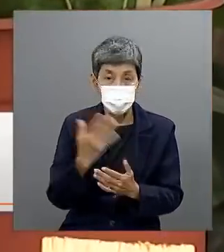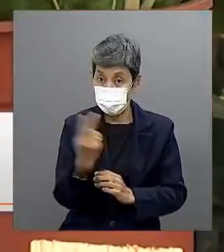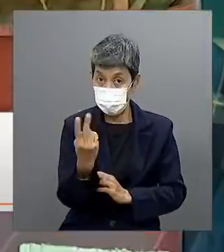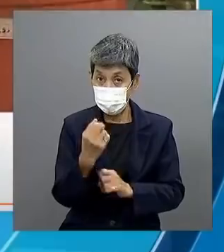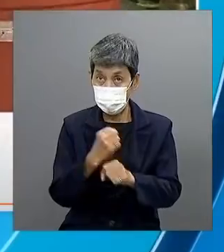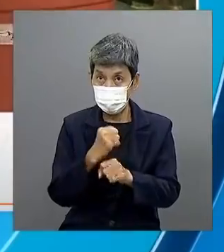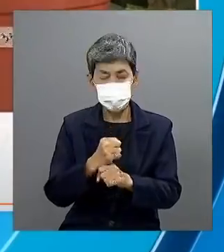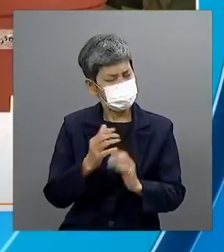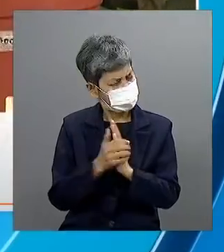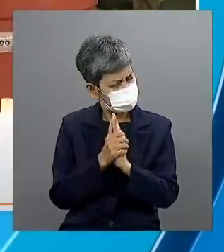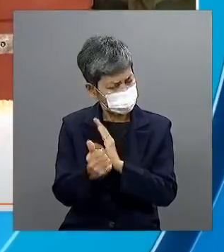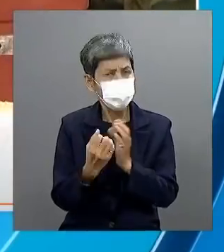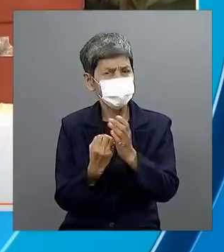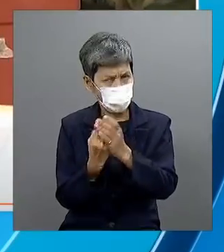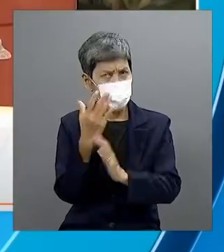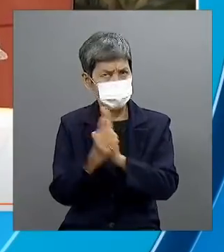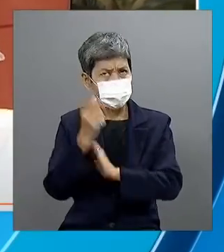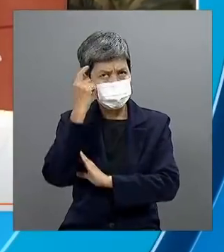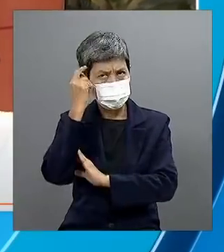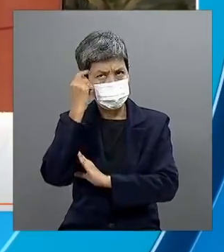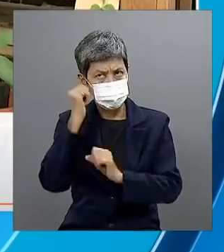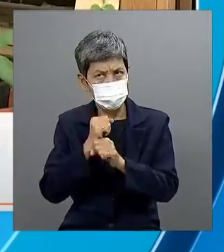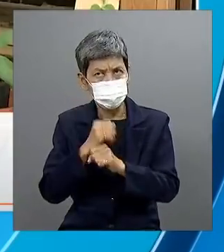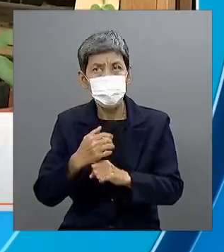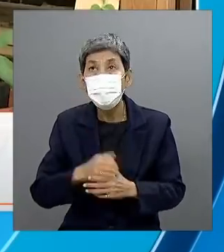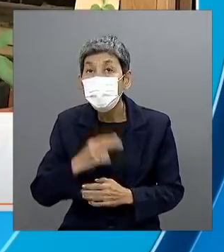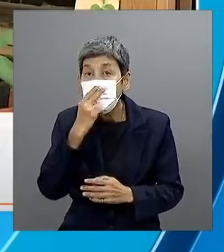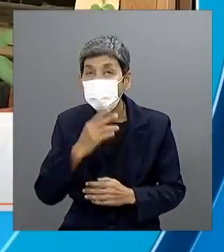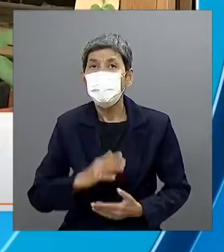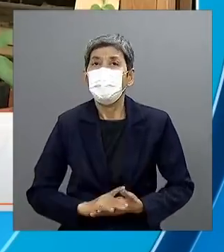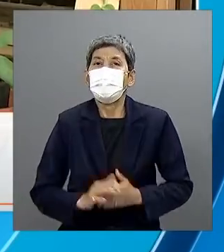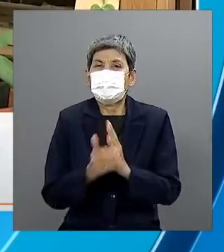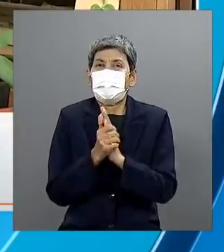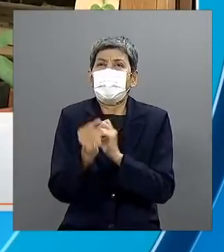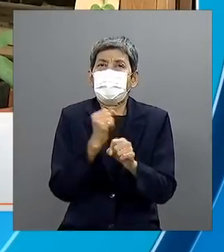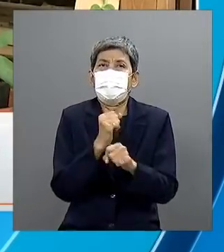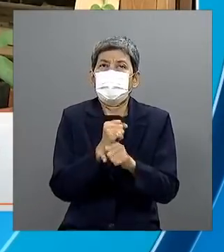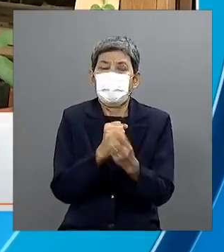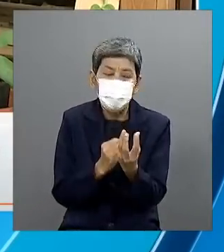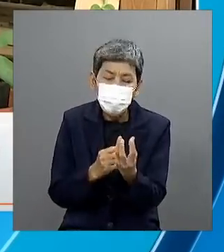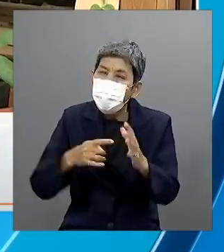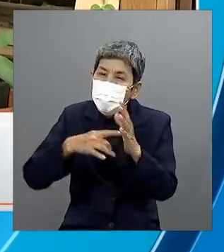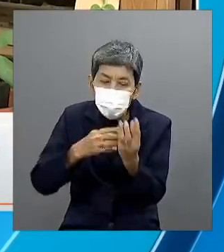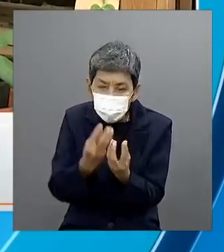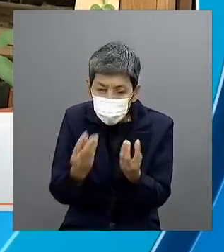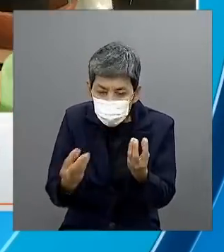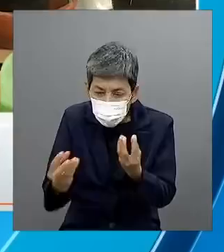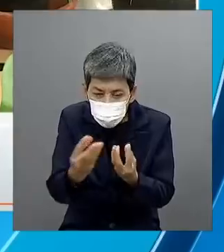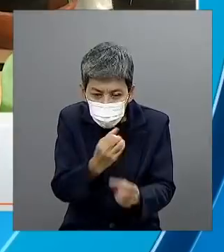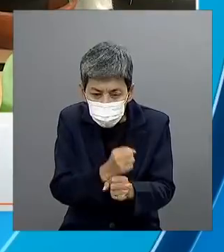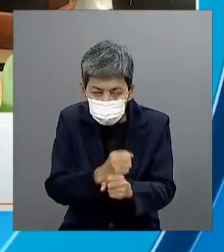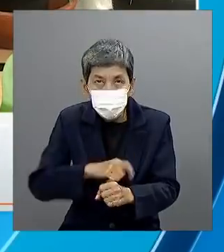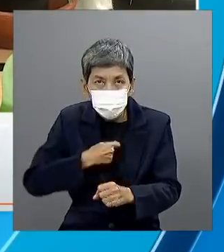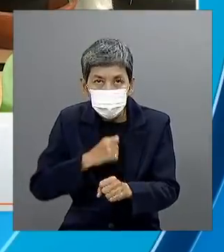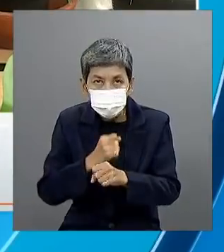าญการเรื่องต้นไม้เป็นอย่างยิ่งคืออย่างพี่ปุ๋ยเองเนี่ยจะชำนาญเรื่องแคคตัสล้มละลายตายไปกับแคคตัสนี่มีอยู่จริงนะคะส่